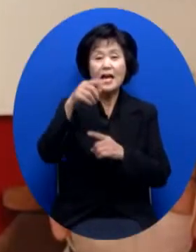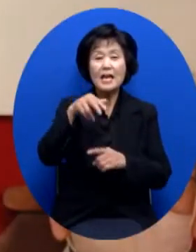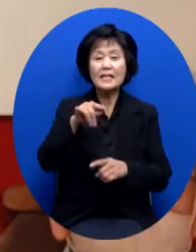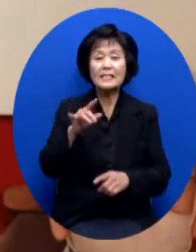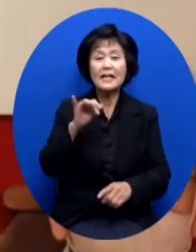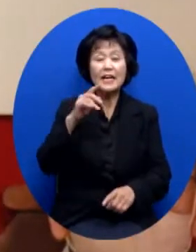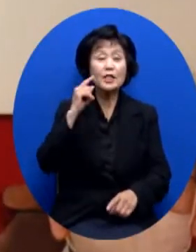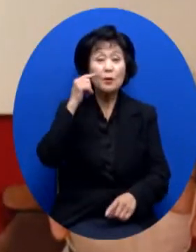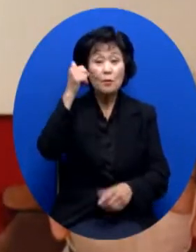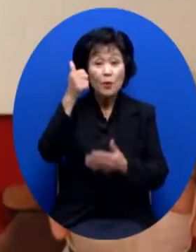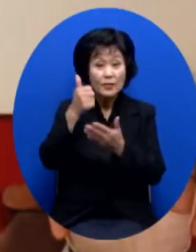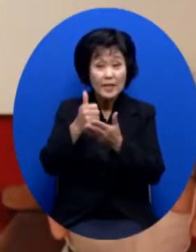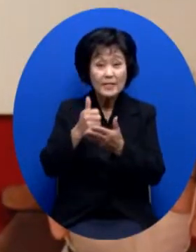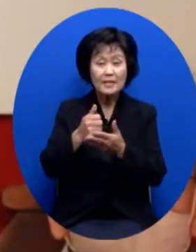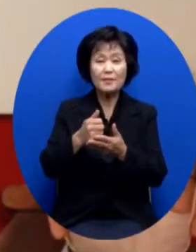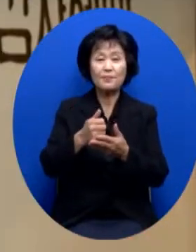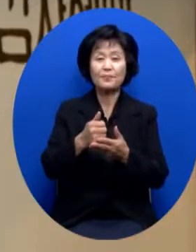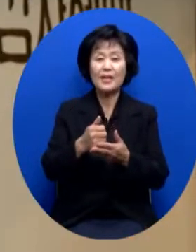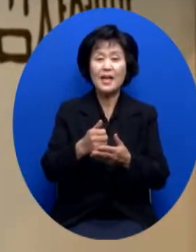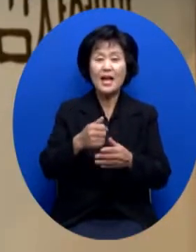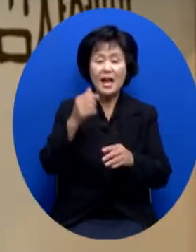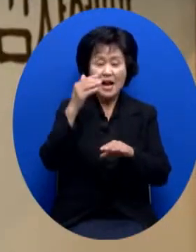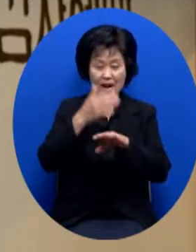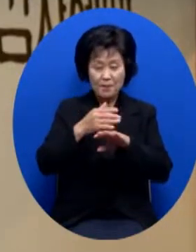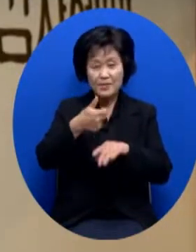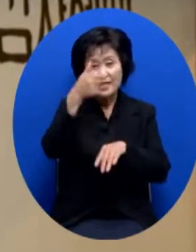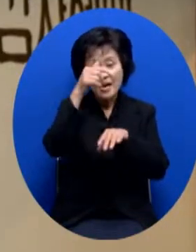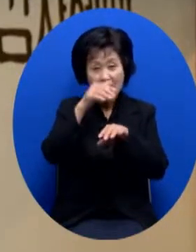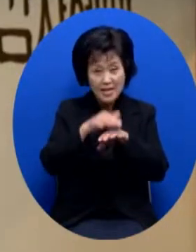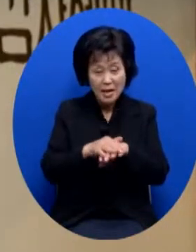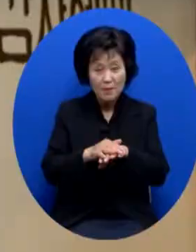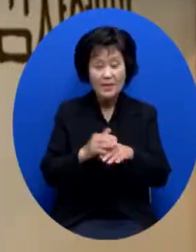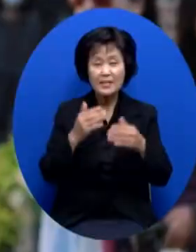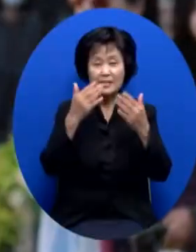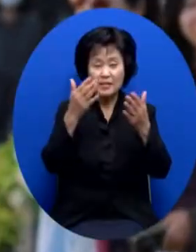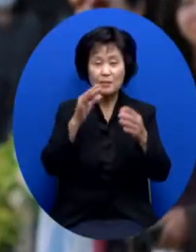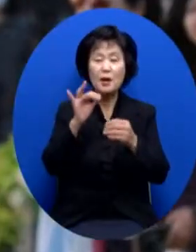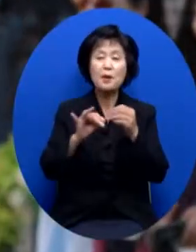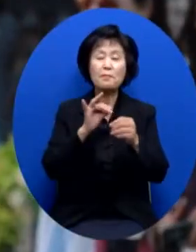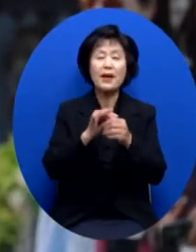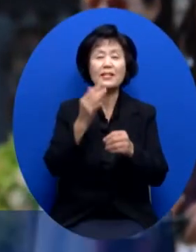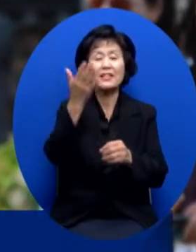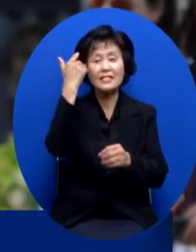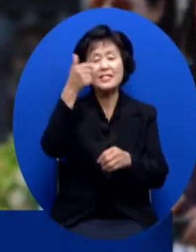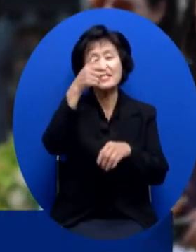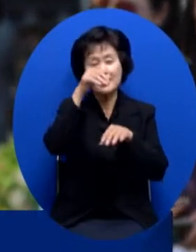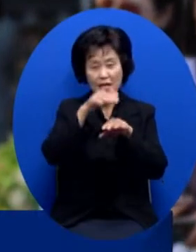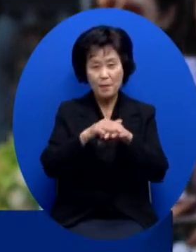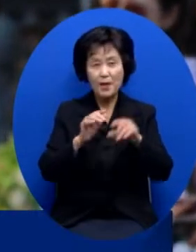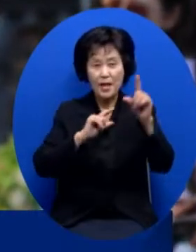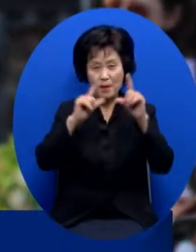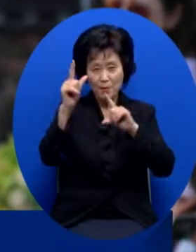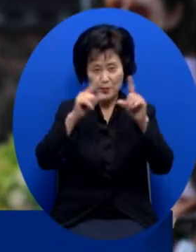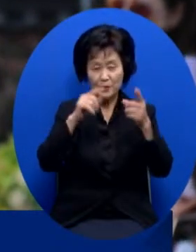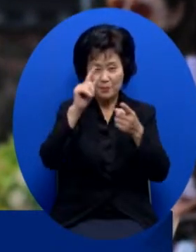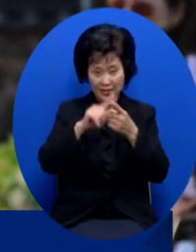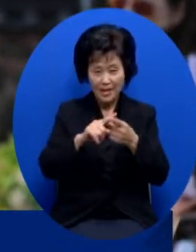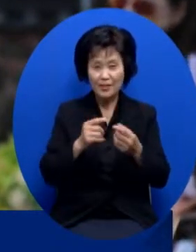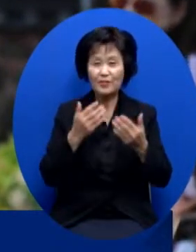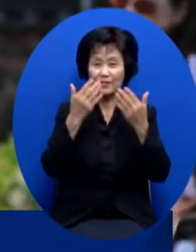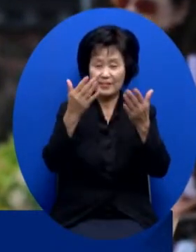이자익 목회자상 수상 감사 예배를 드리며 100년 전 예배를 재현한 겁니다. 이자익 목사님이 사역을 감당하실 때에